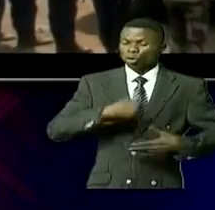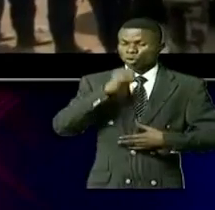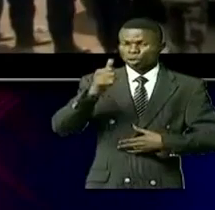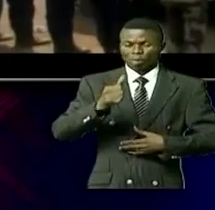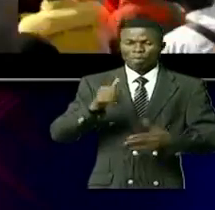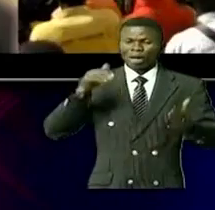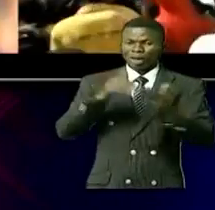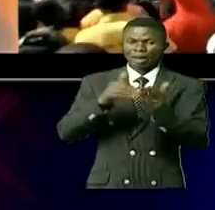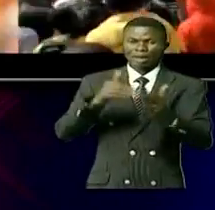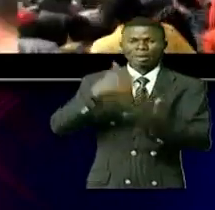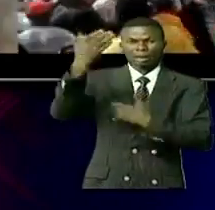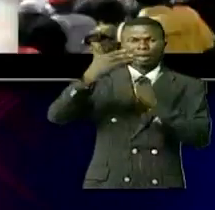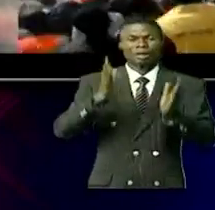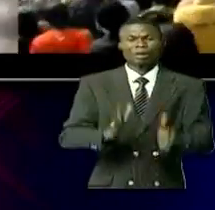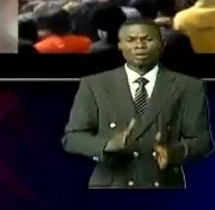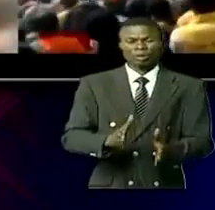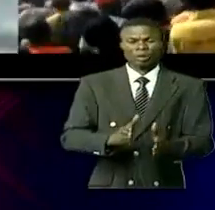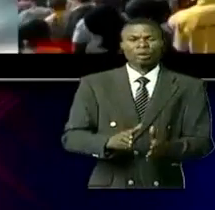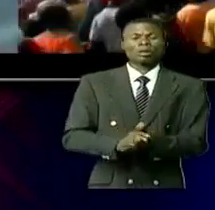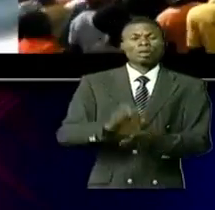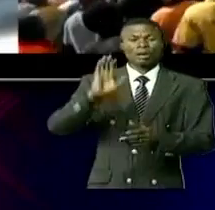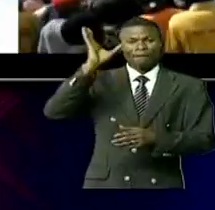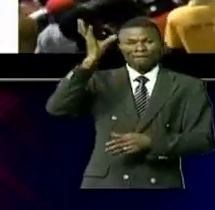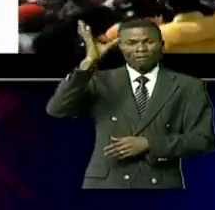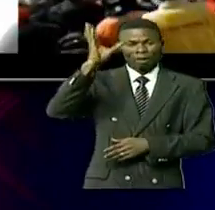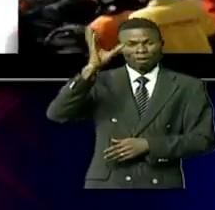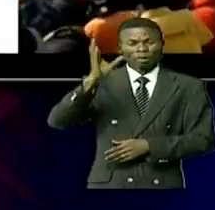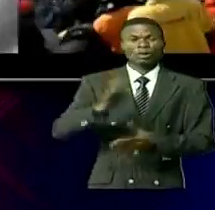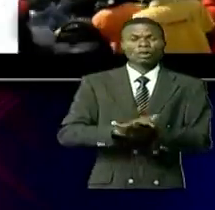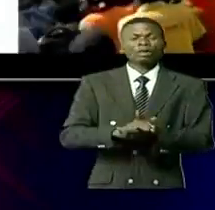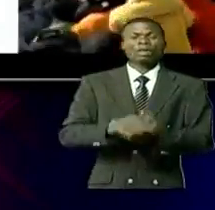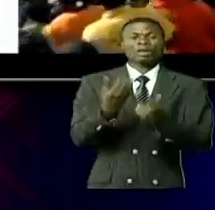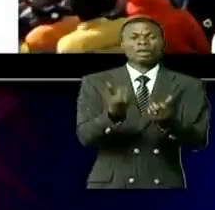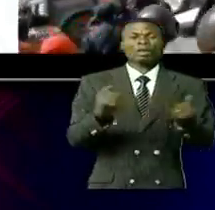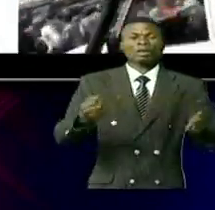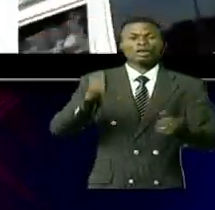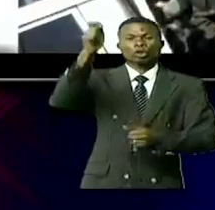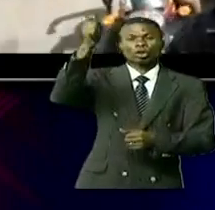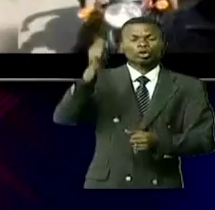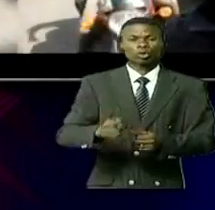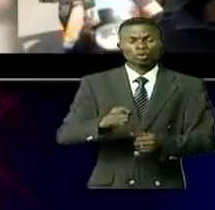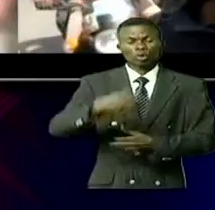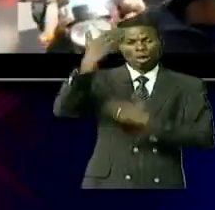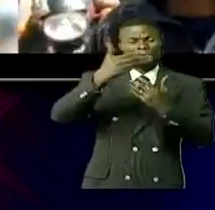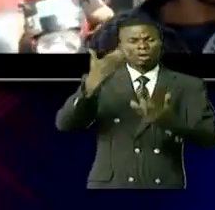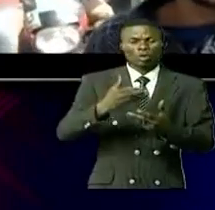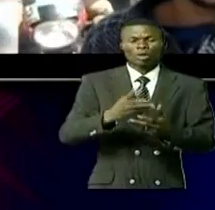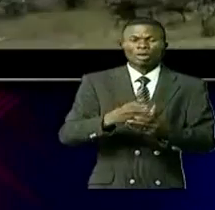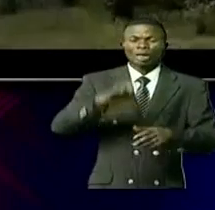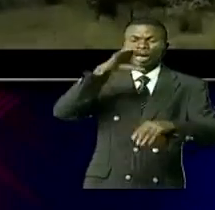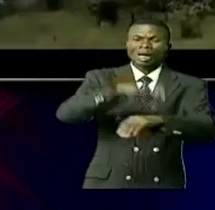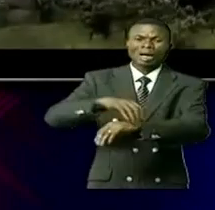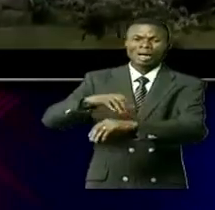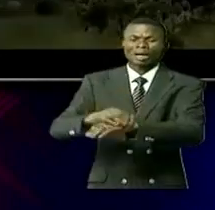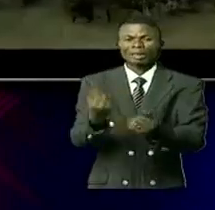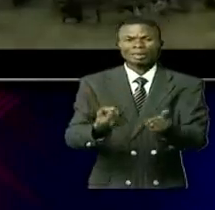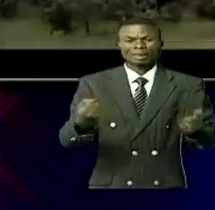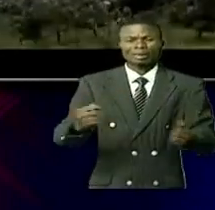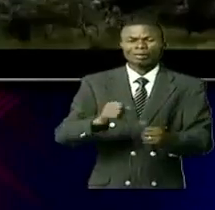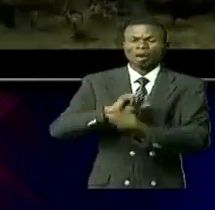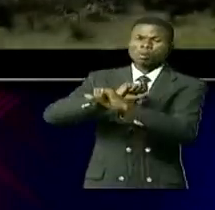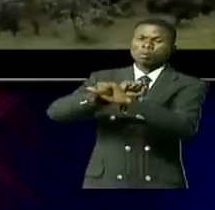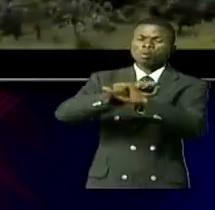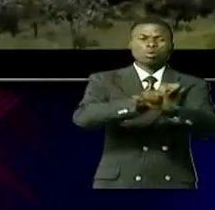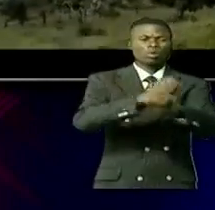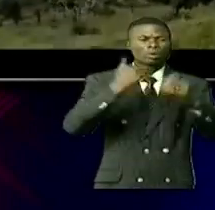À Bunagana, les forces rwandaises prennent en otage des enfants et en font leur bouclier humain. Ces images qui glacent les